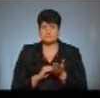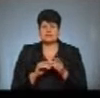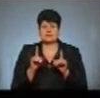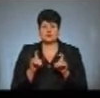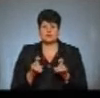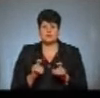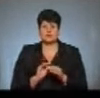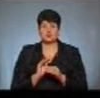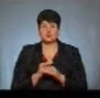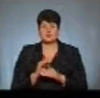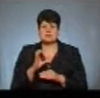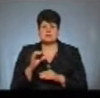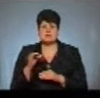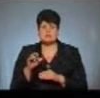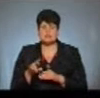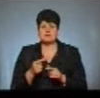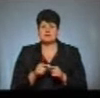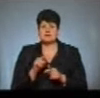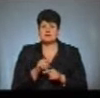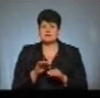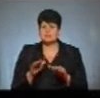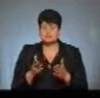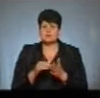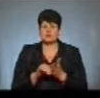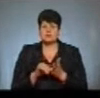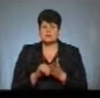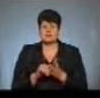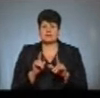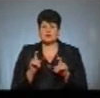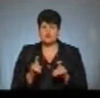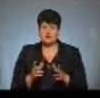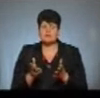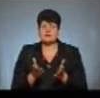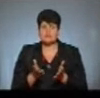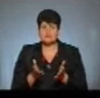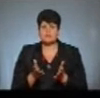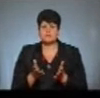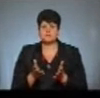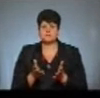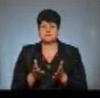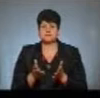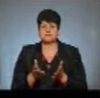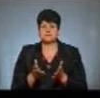тестування додаткову сесію, це ті діти, які або учасники тестування, які